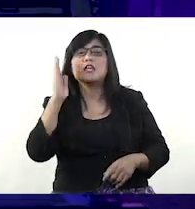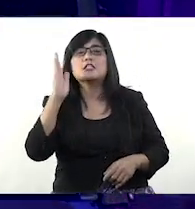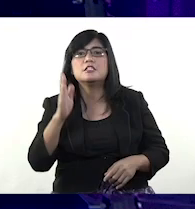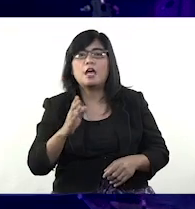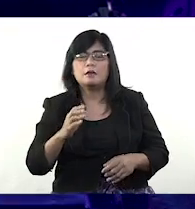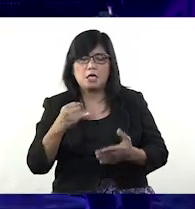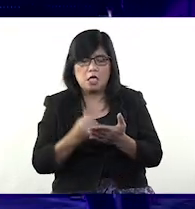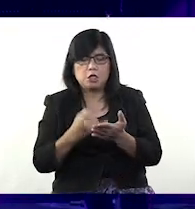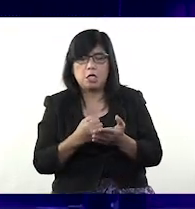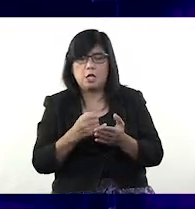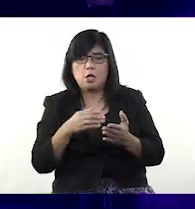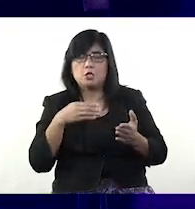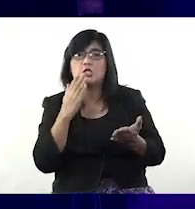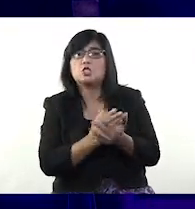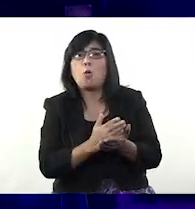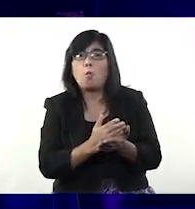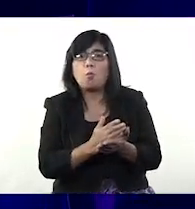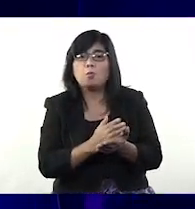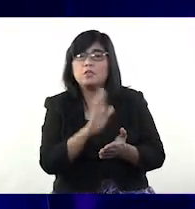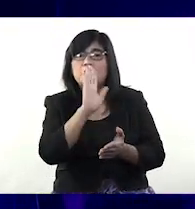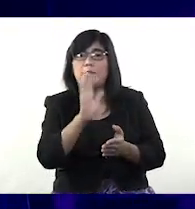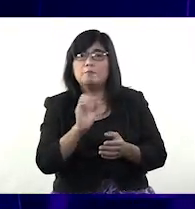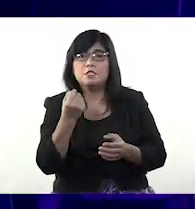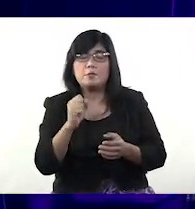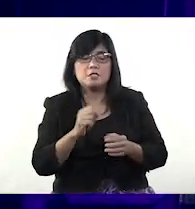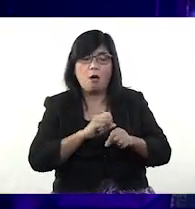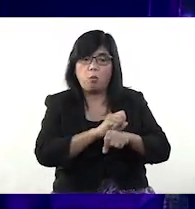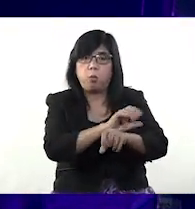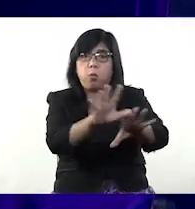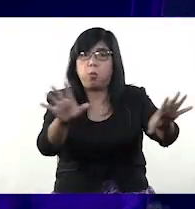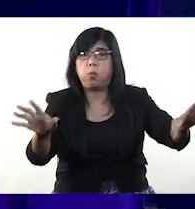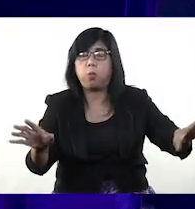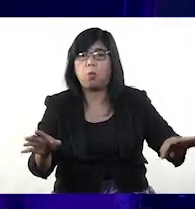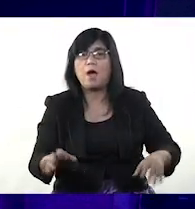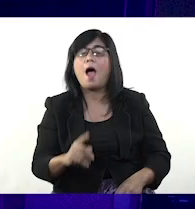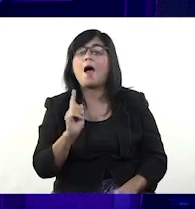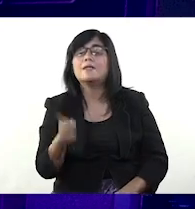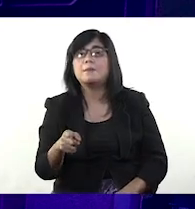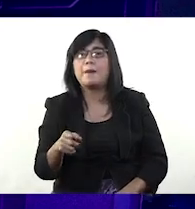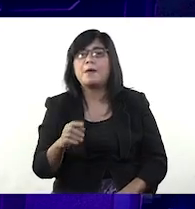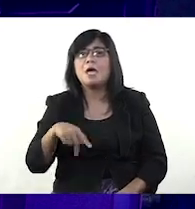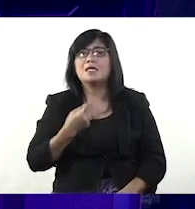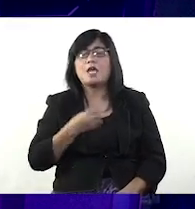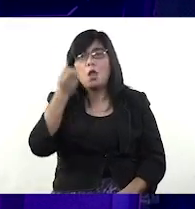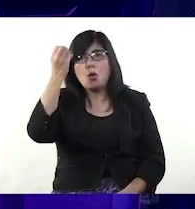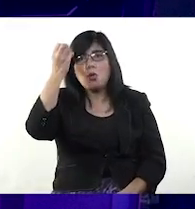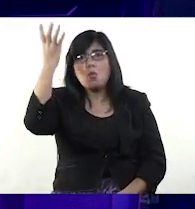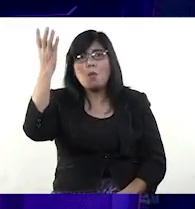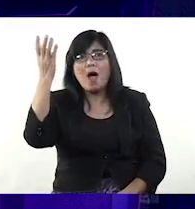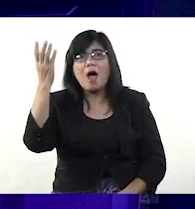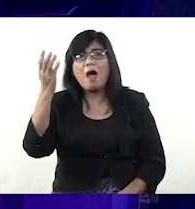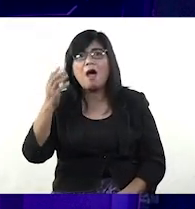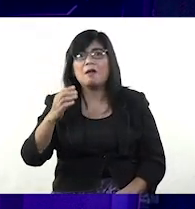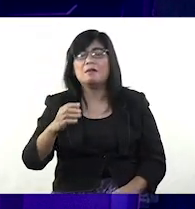dapat tersebar lebih luas lagi karena kita lupa menikah kira-kira sibuk hanya di dalam empat